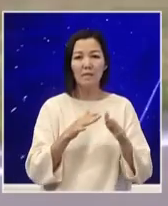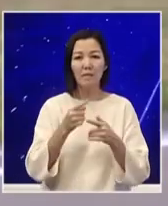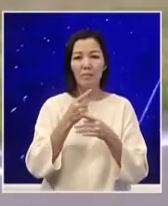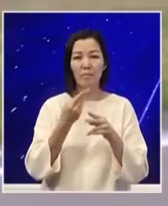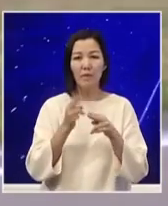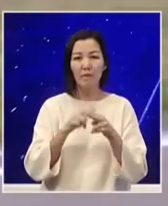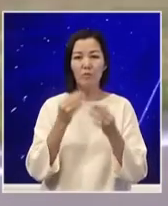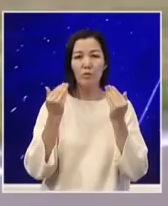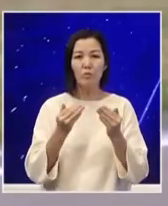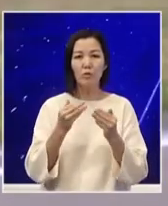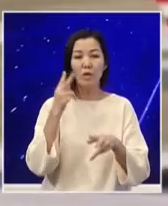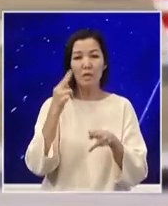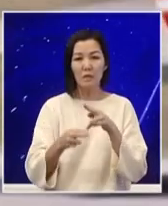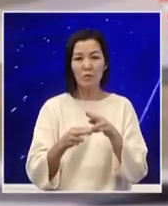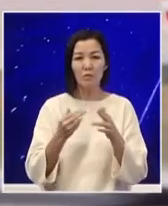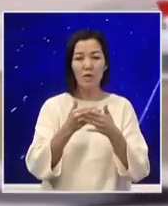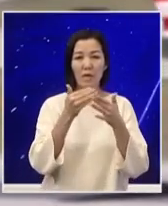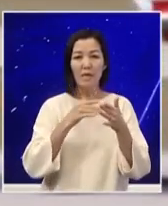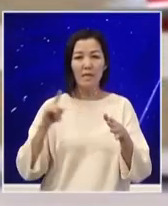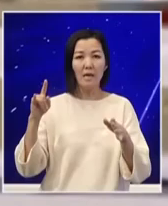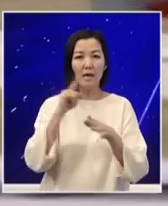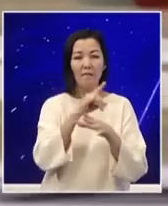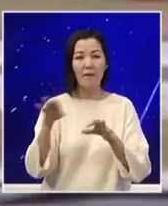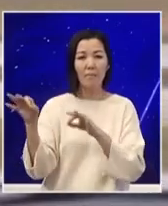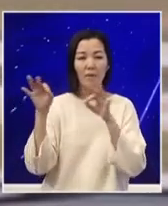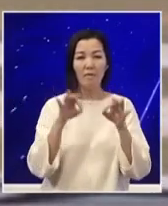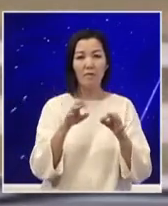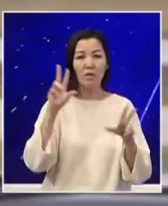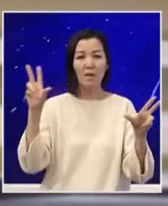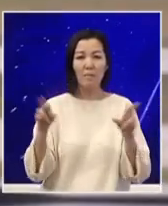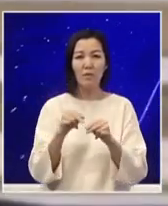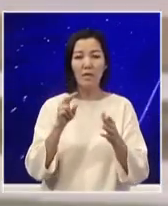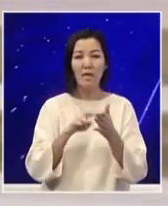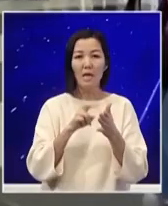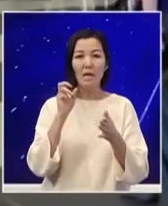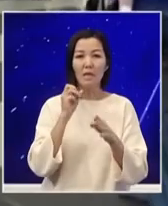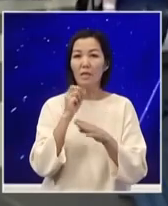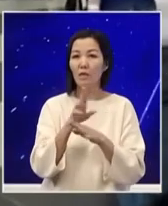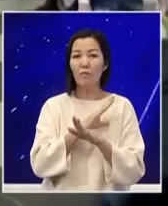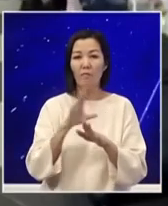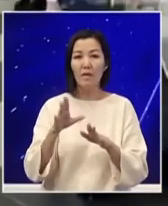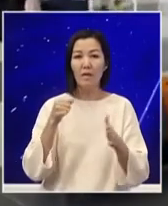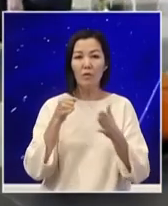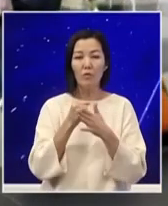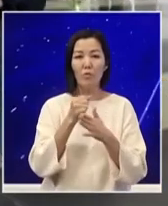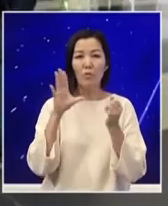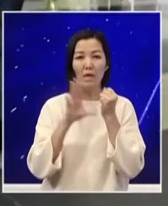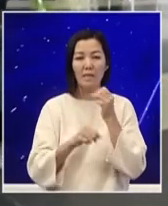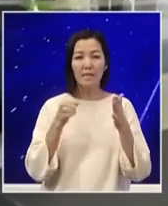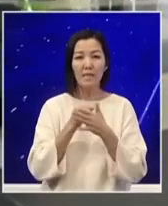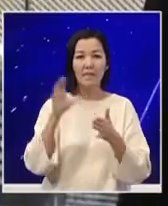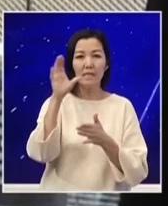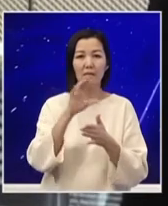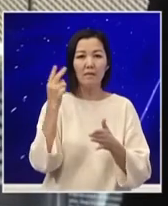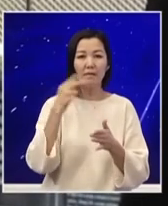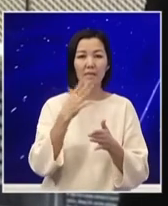предыдущего уже закончилось. Ранее авиаперевозчики обещали не увольнять персонал до конца сентября в обмен на